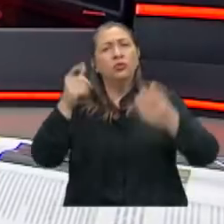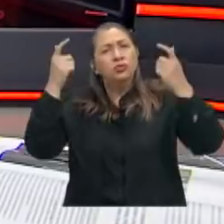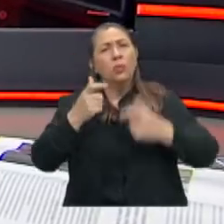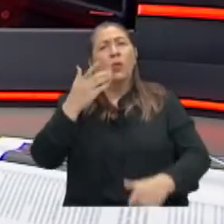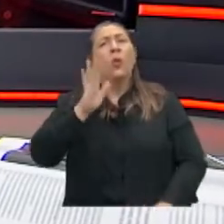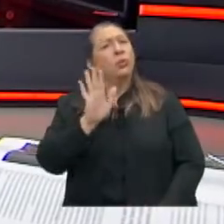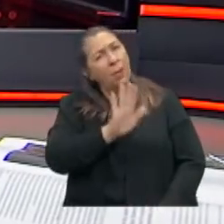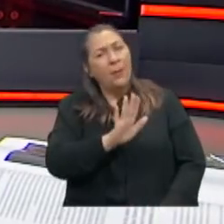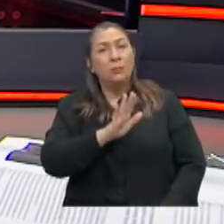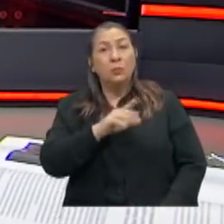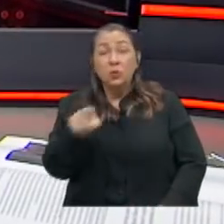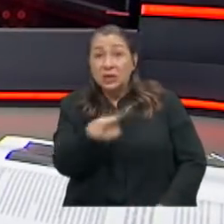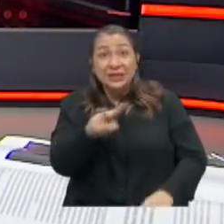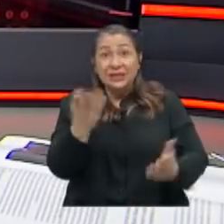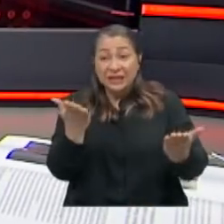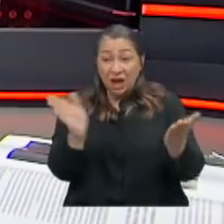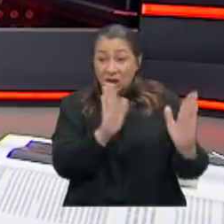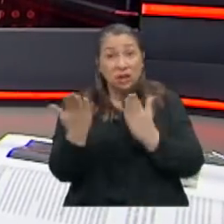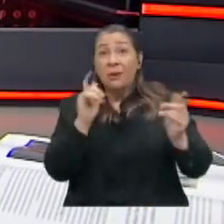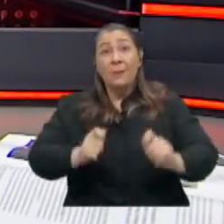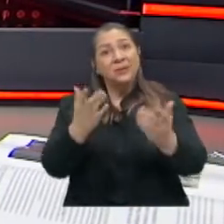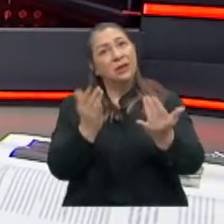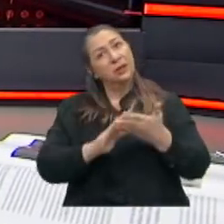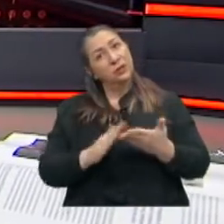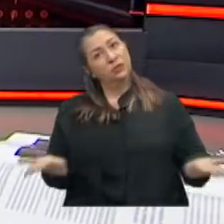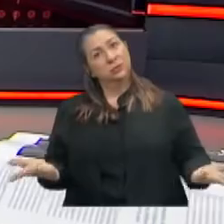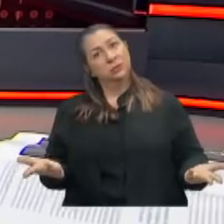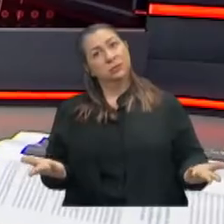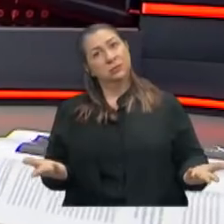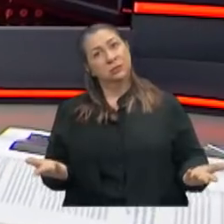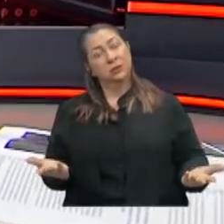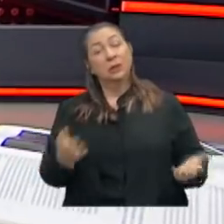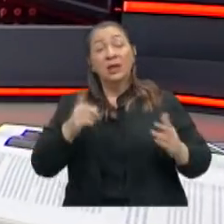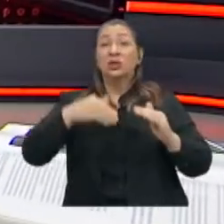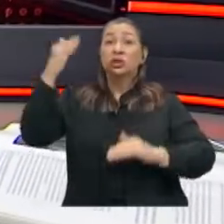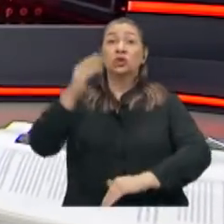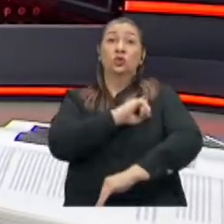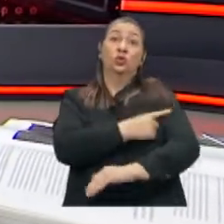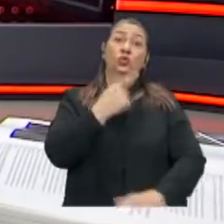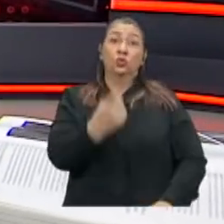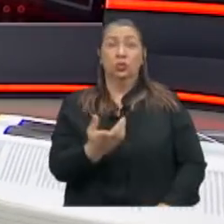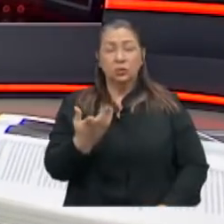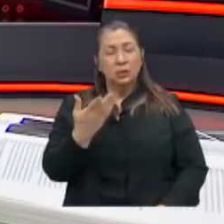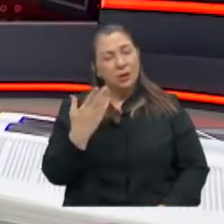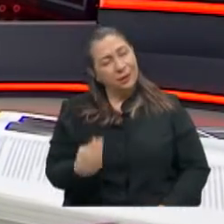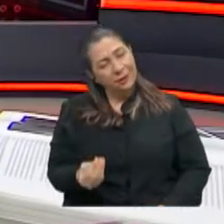sorumluluğun yok filan bilmem ne. Bu ikisini nasıl kıyaslarsın arkadaş? Bir de dış mihrak meselesi.